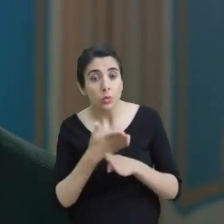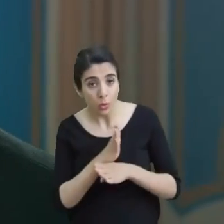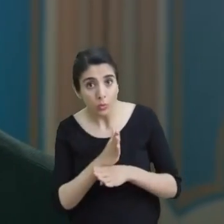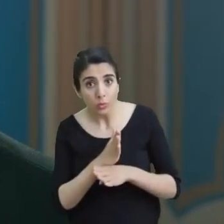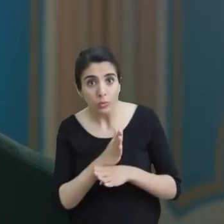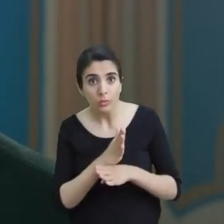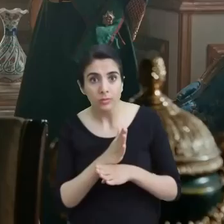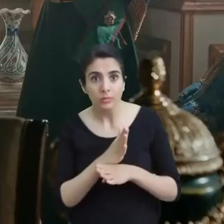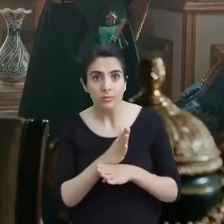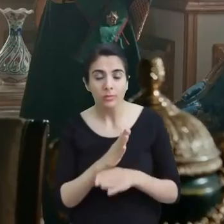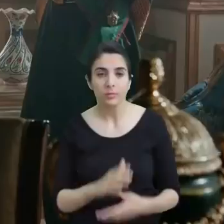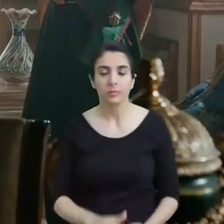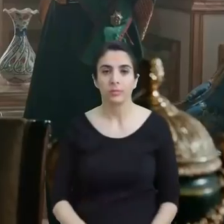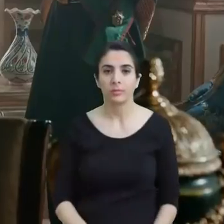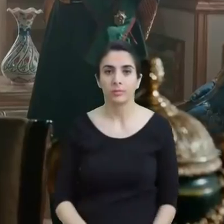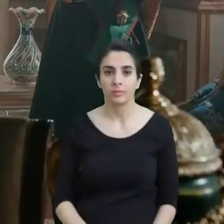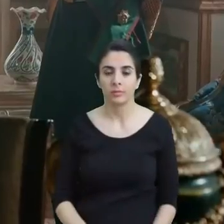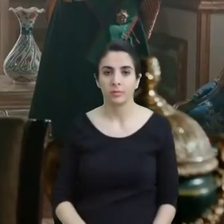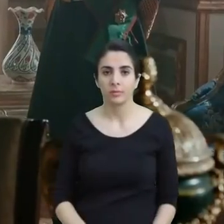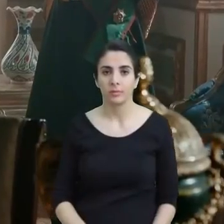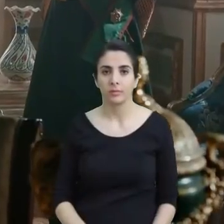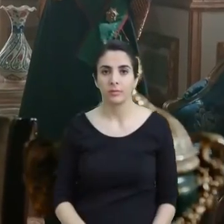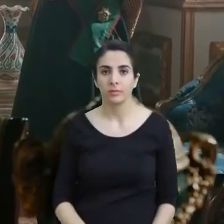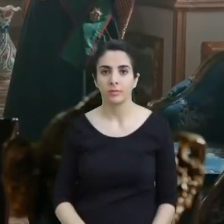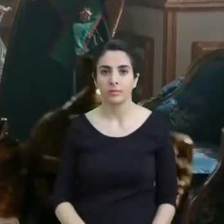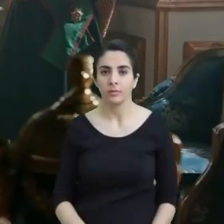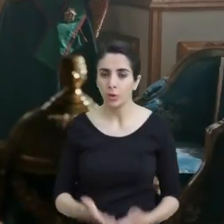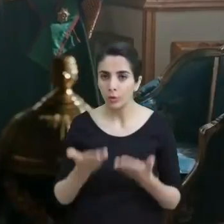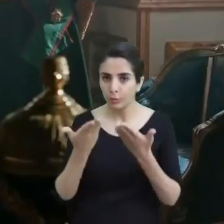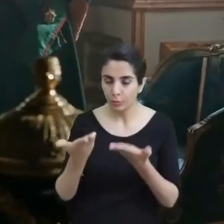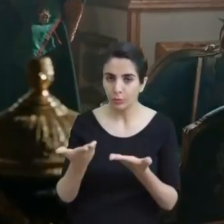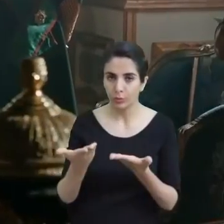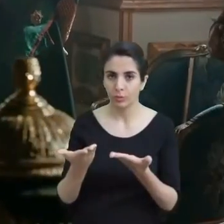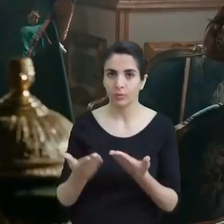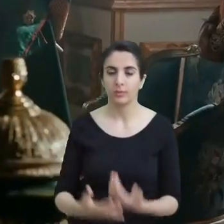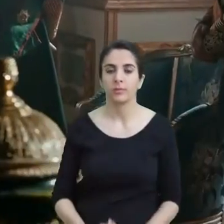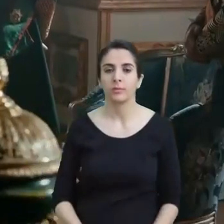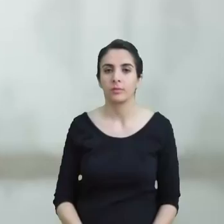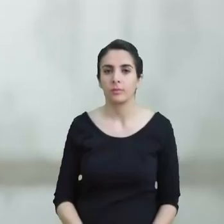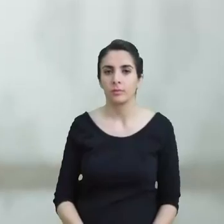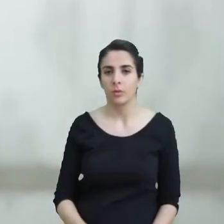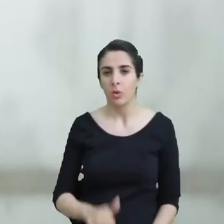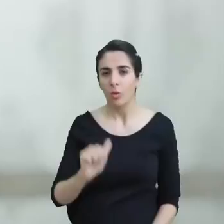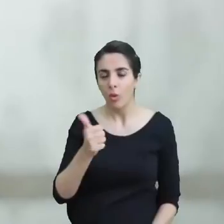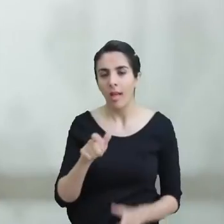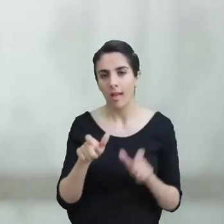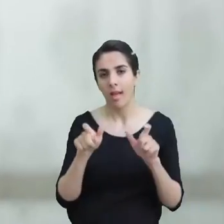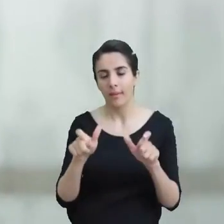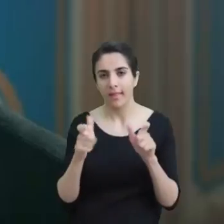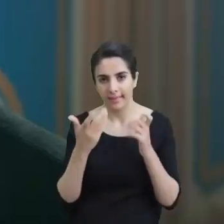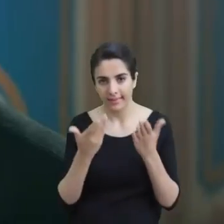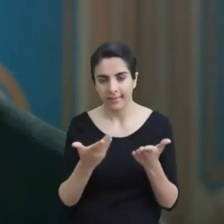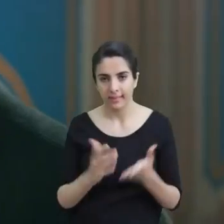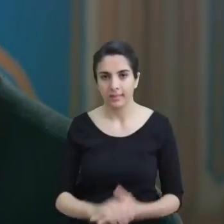Doğru mu Kadı Gıyasettin? Kadı baş eğip doğruladı ve yürüdü. Buyurun sultanım. Kutsal emanet.